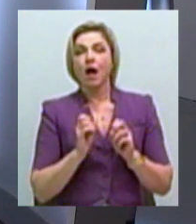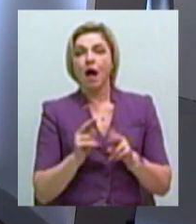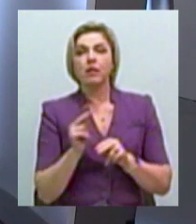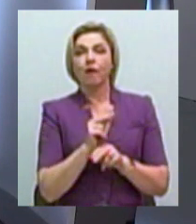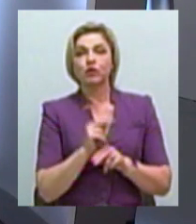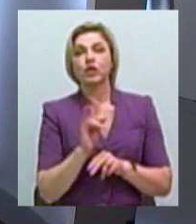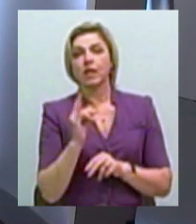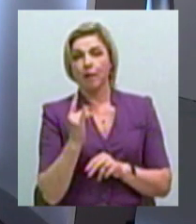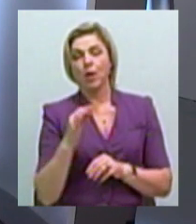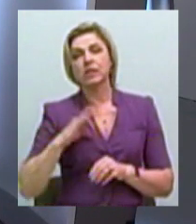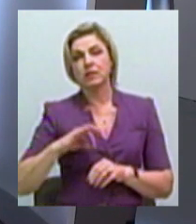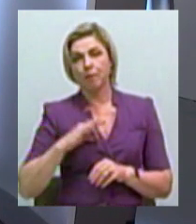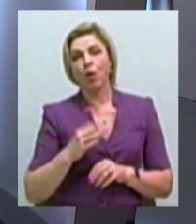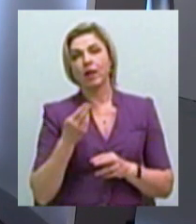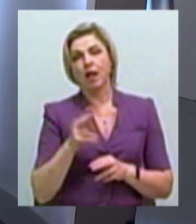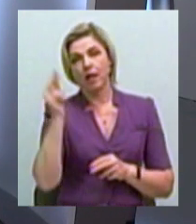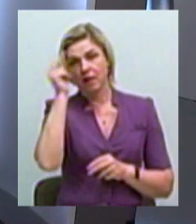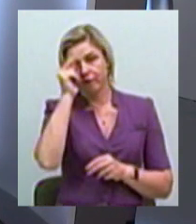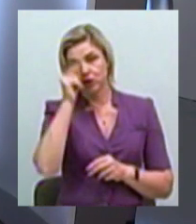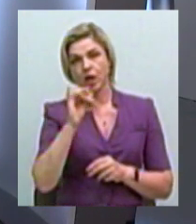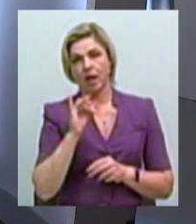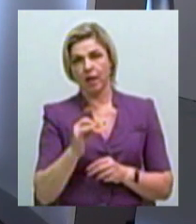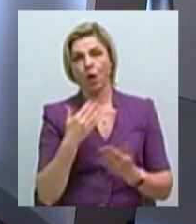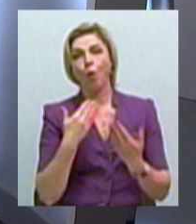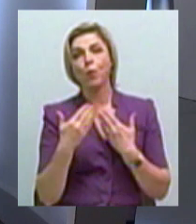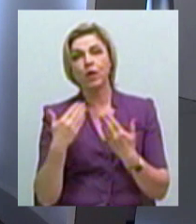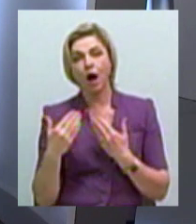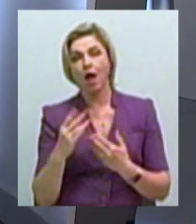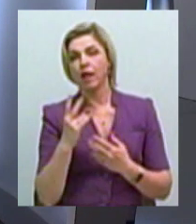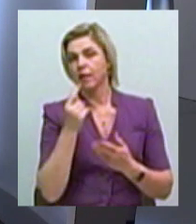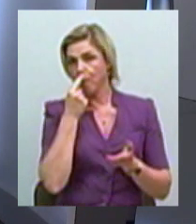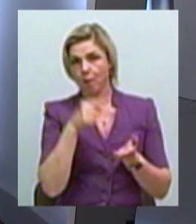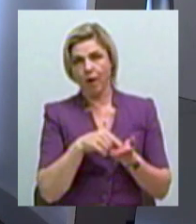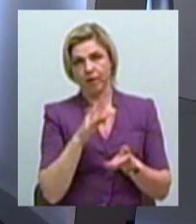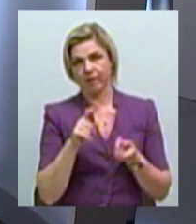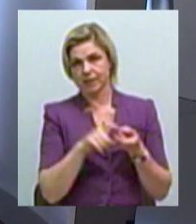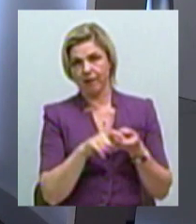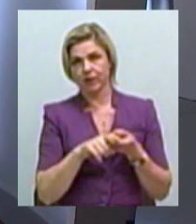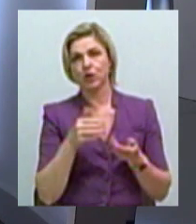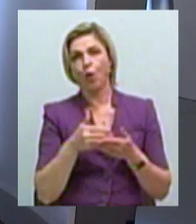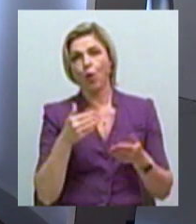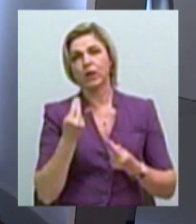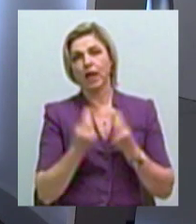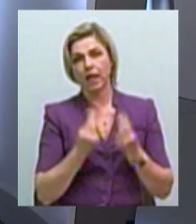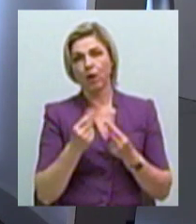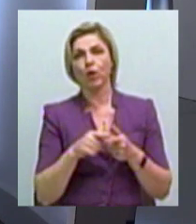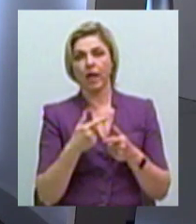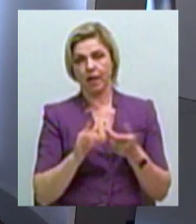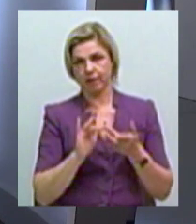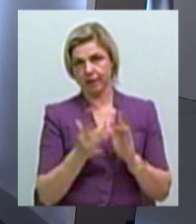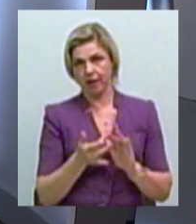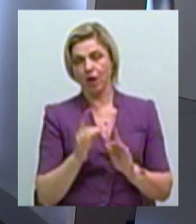дитину використовувати їх для навчання та комунікації і не потрапити в залежність від ігор чи соцмереж? Адже